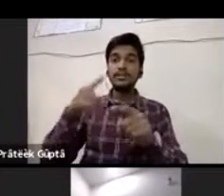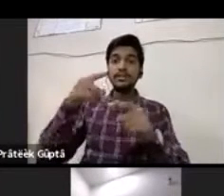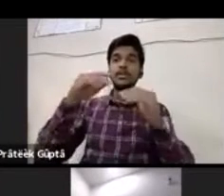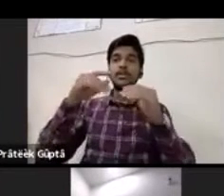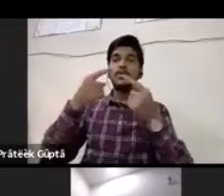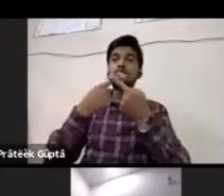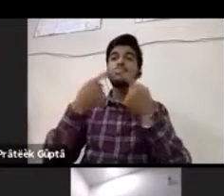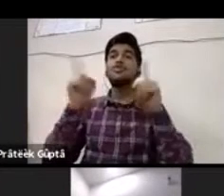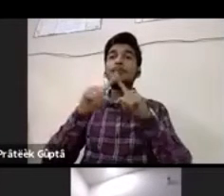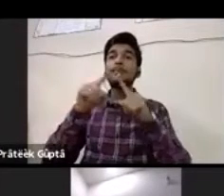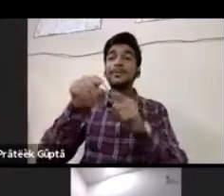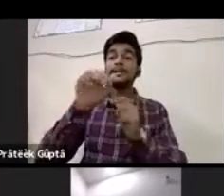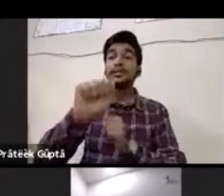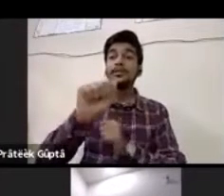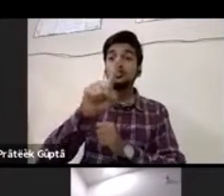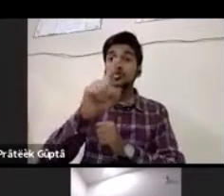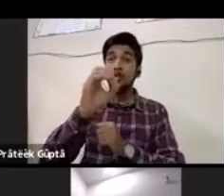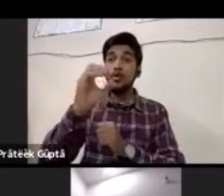धूप में बैठ के एग्जाम दिए हैं,